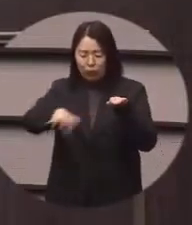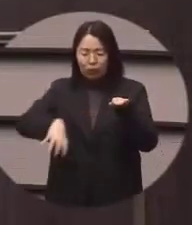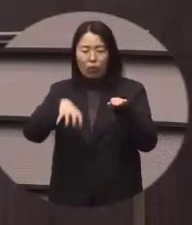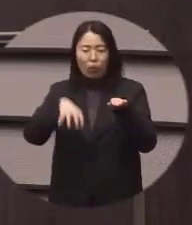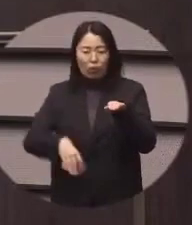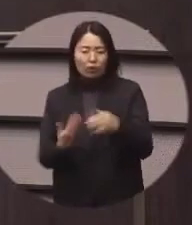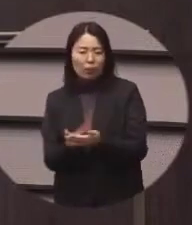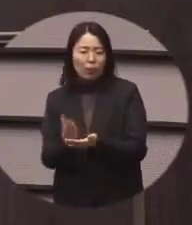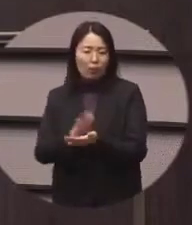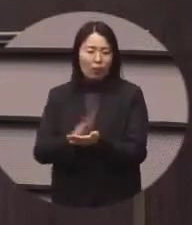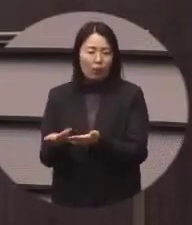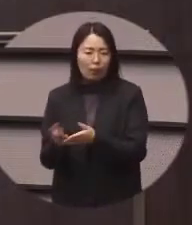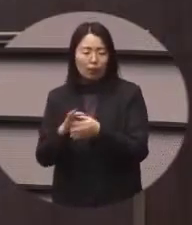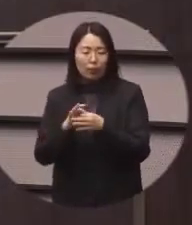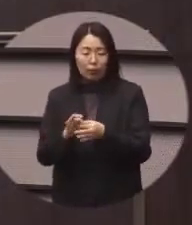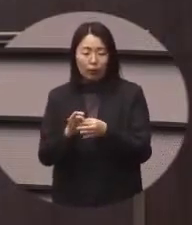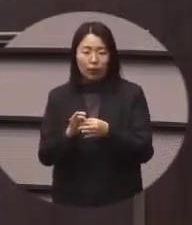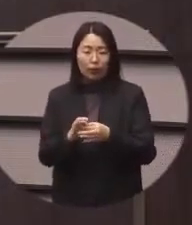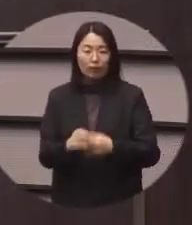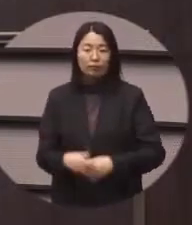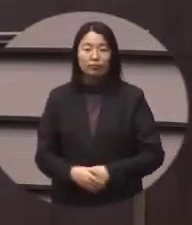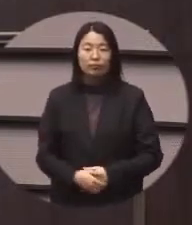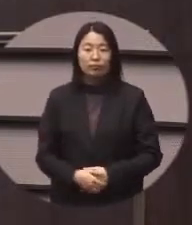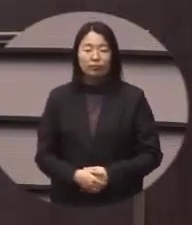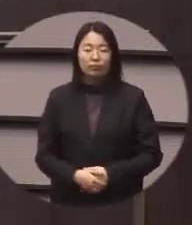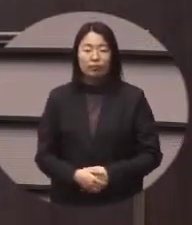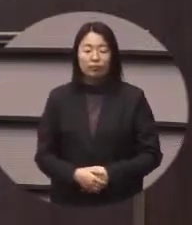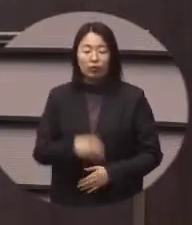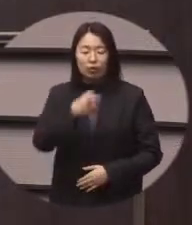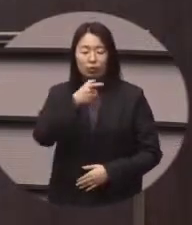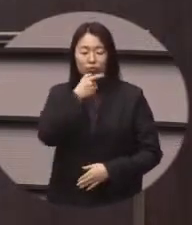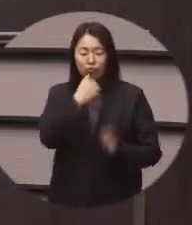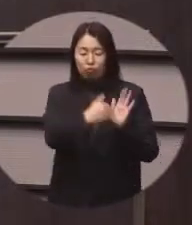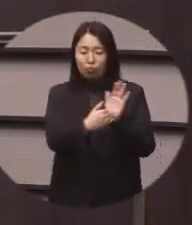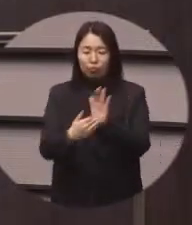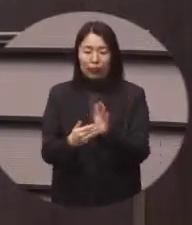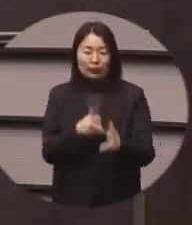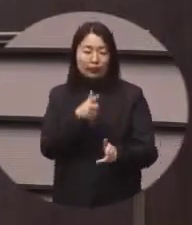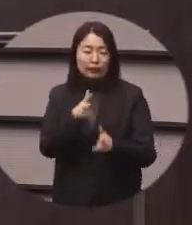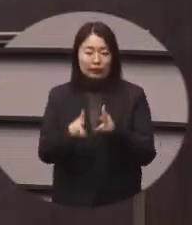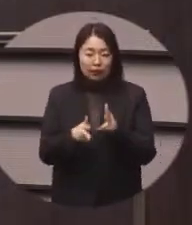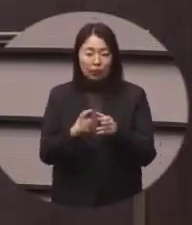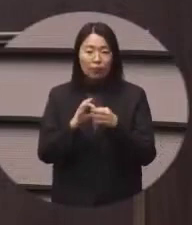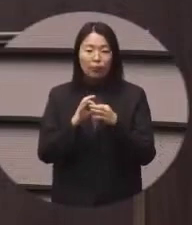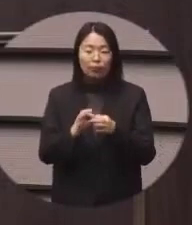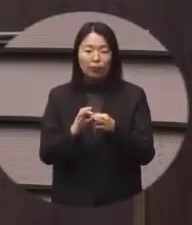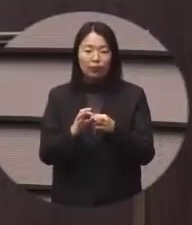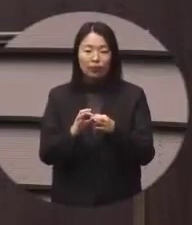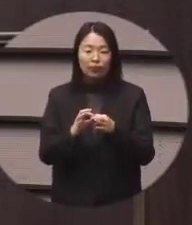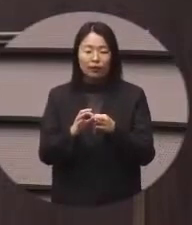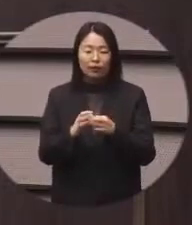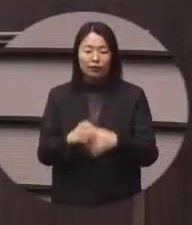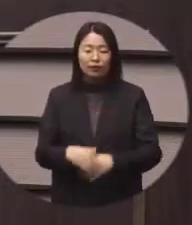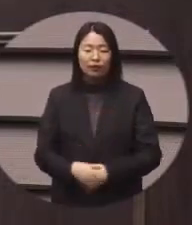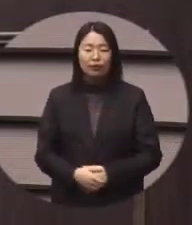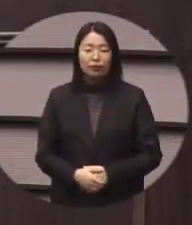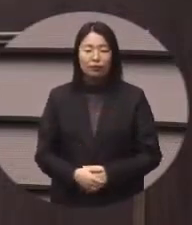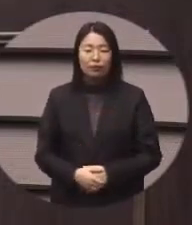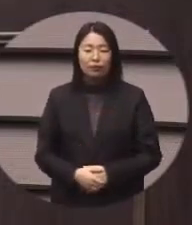등 하천변 출입로 차단 시설 설치 등 수해 예방 안전 시설을 완벽한 시공을 통해